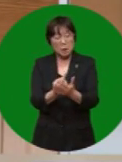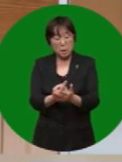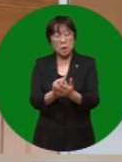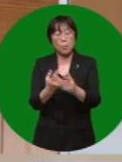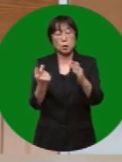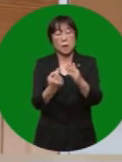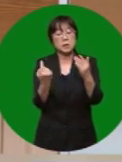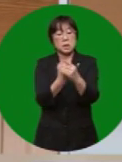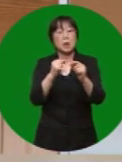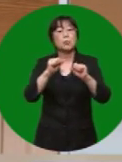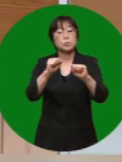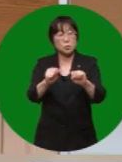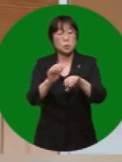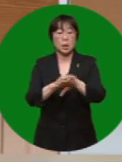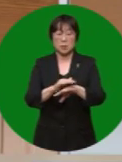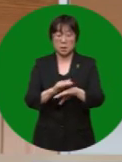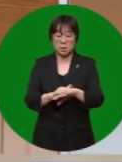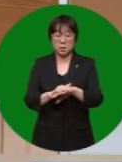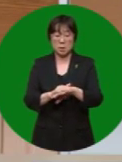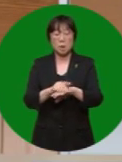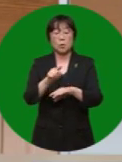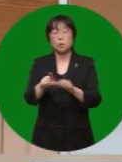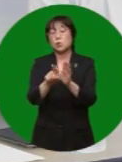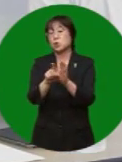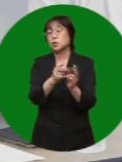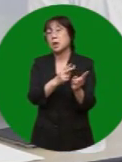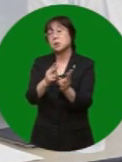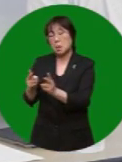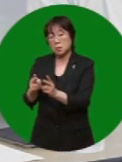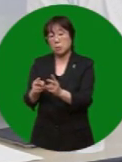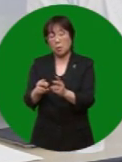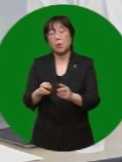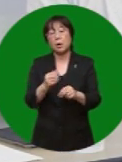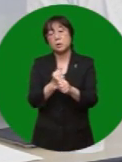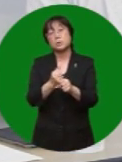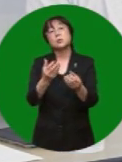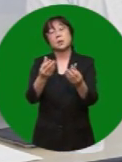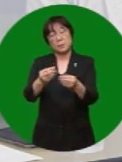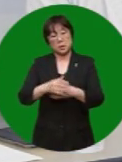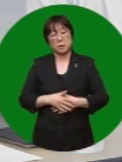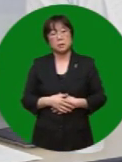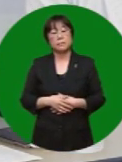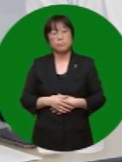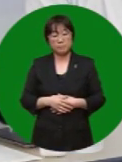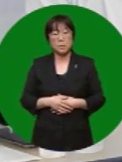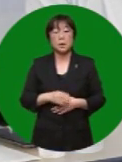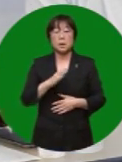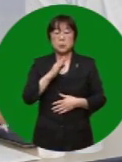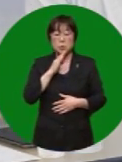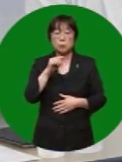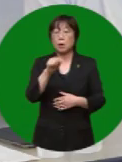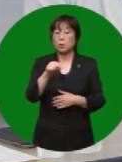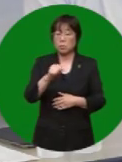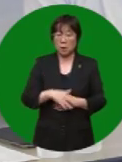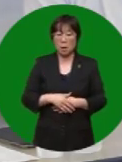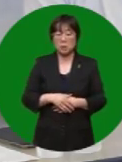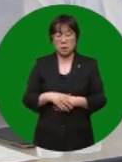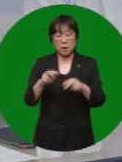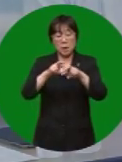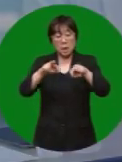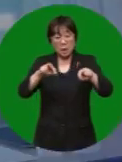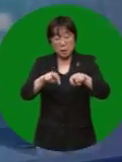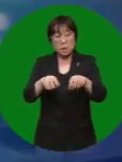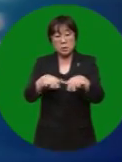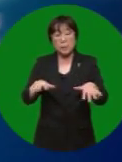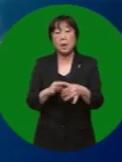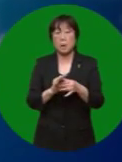化をしてもらうっていう形 で、 ここの助成制度、これを実は作らさせていただいたんですね。実はこの中に当時開発